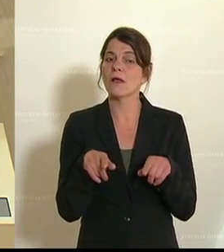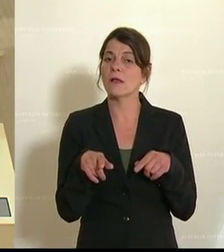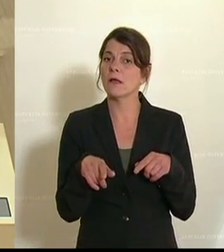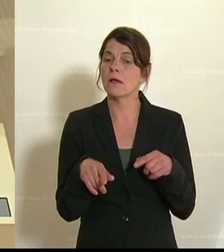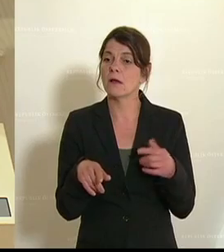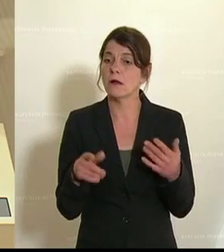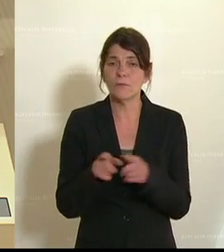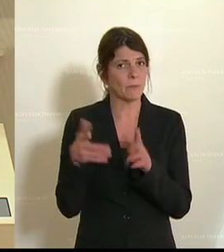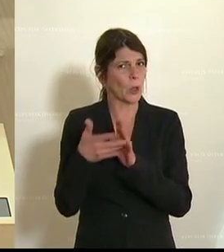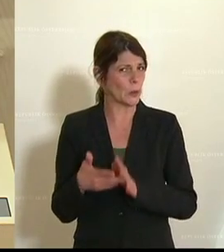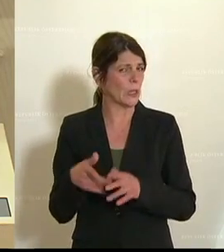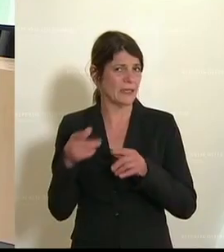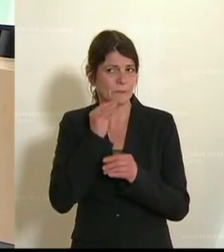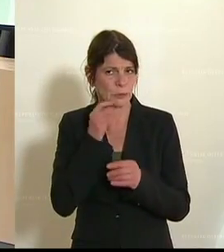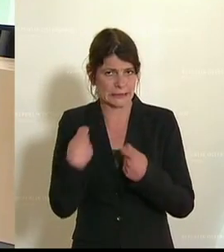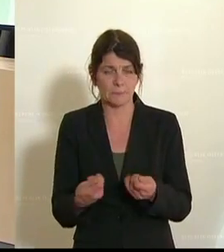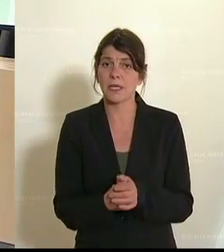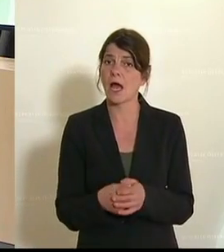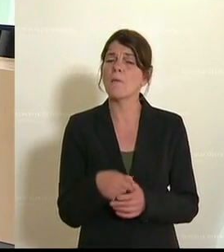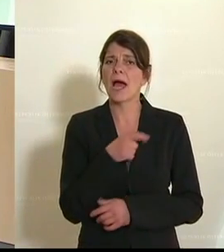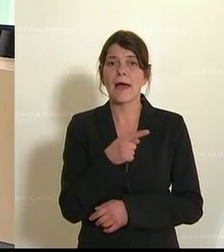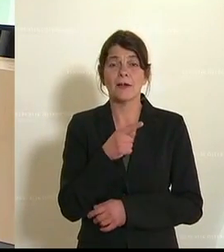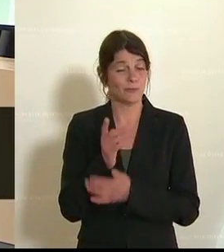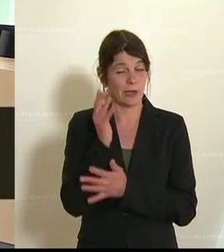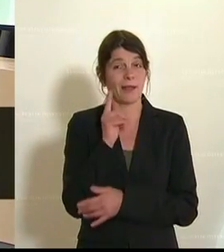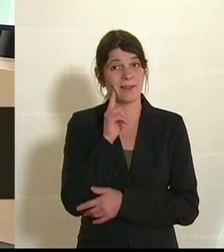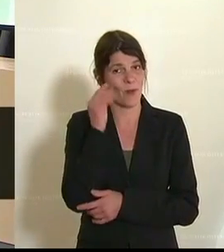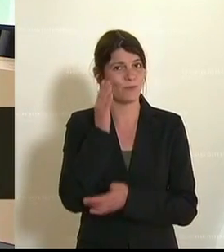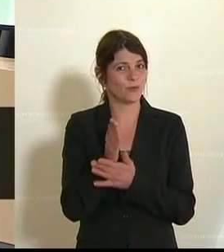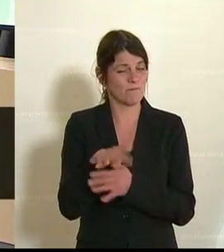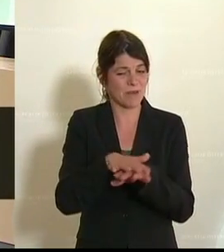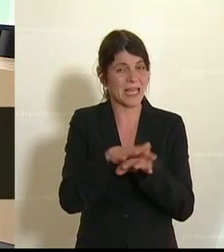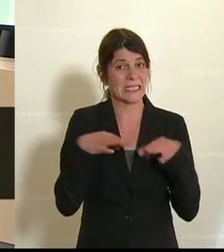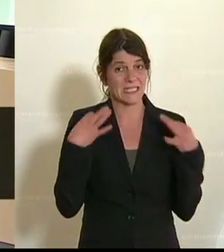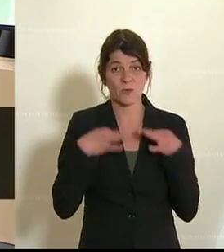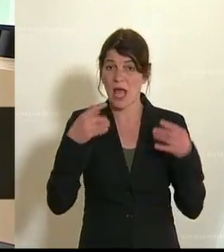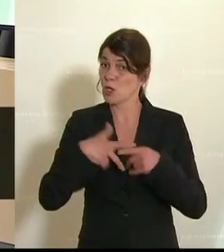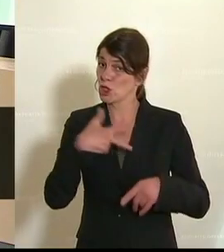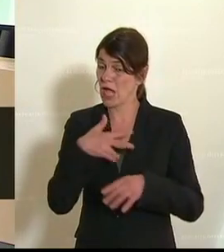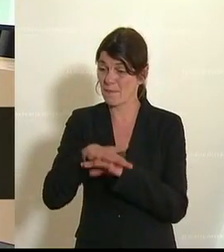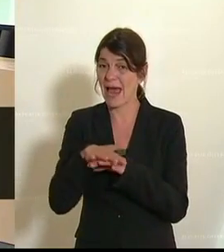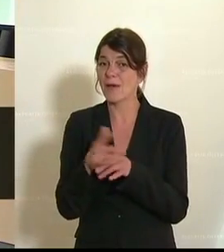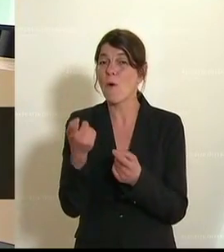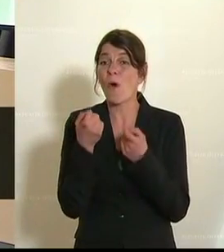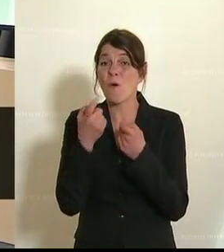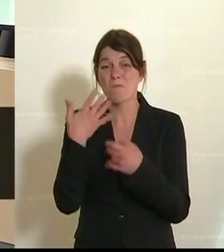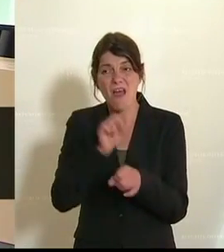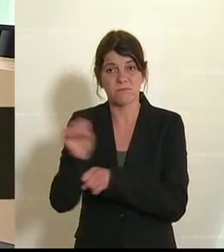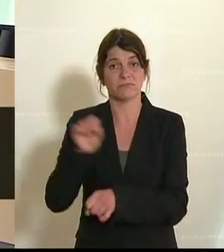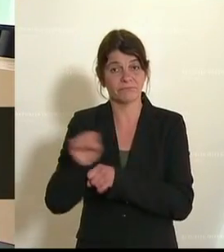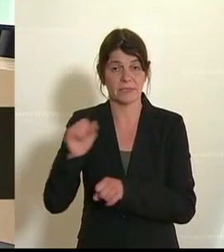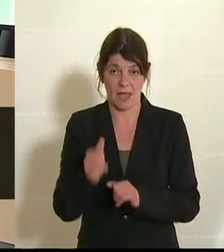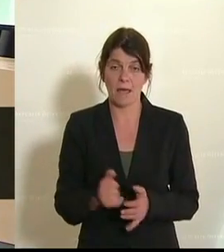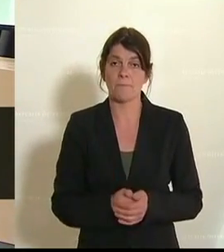Kontrollen. Aber man rechnet auch damit im Bereich Gesundheits- und Sozialbereich mit mehr Beschwerden.